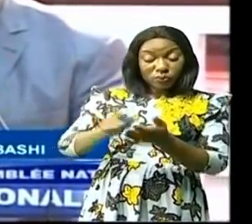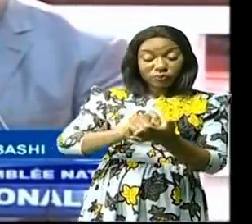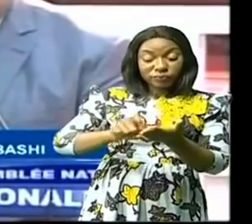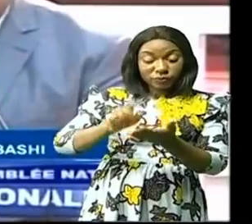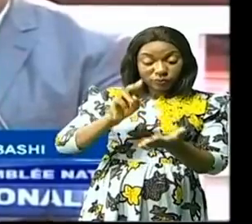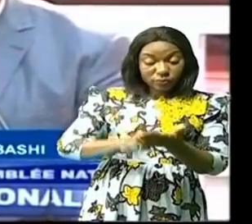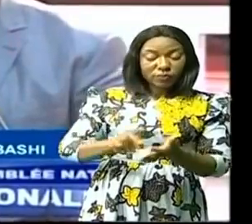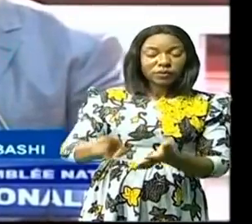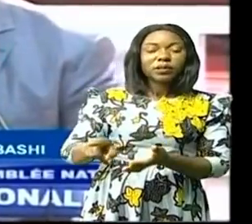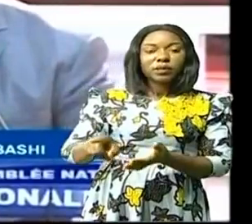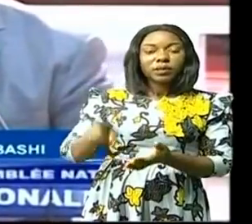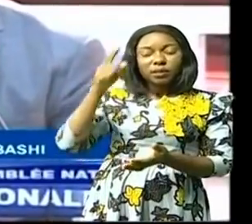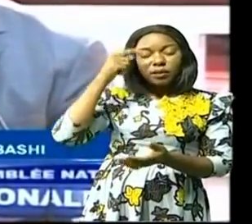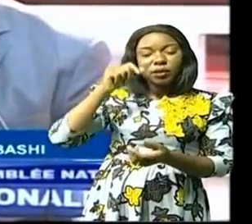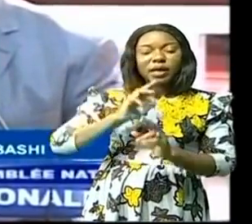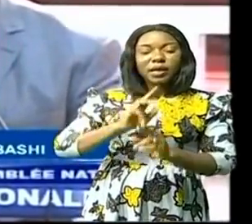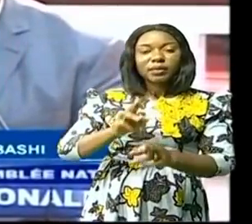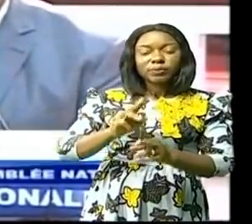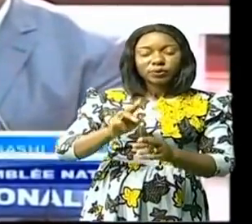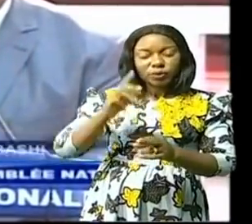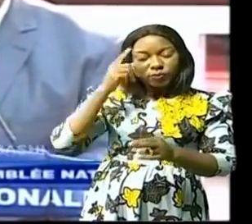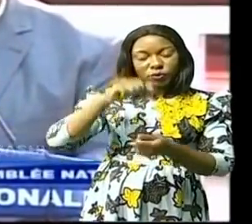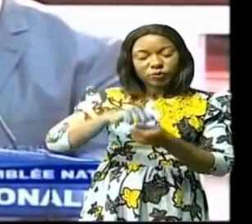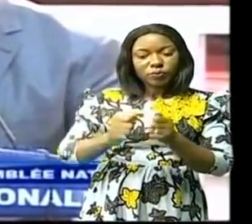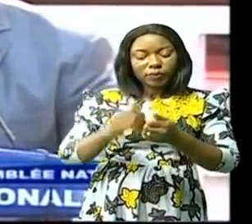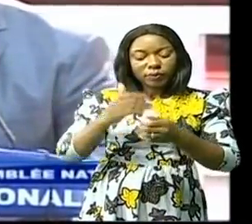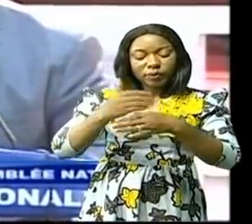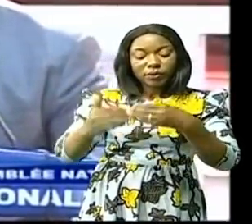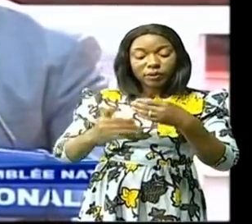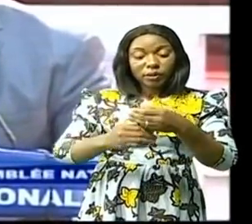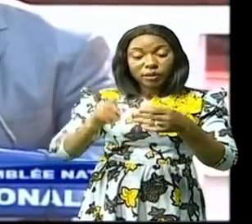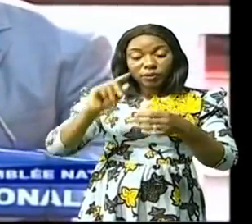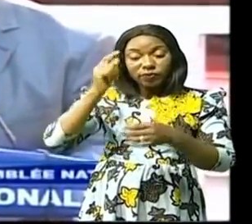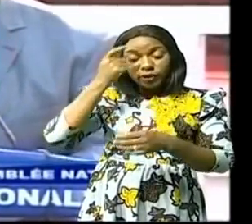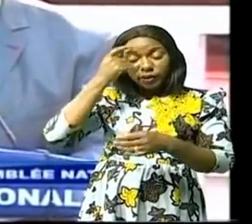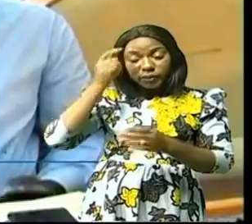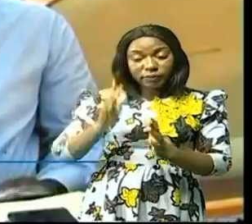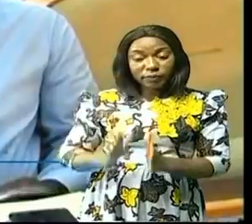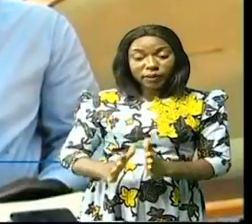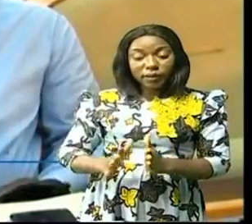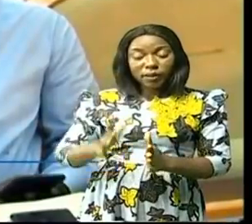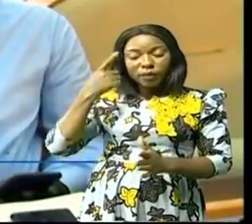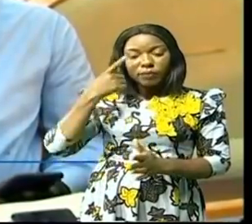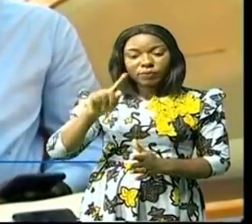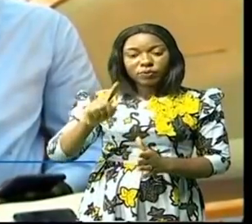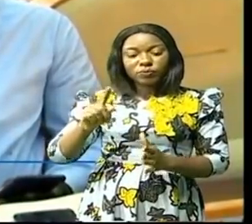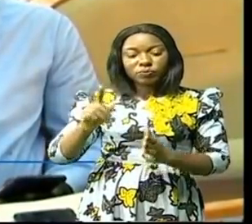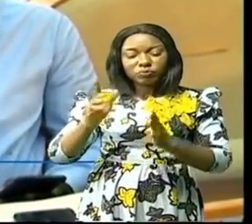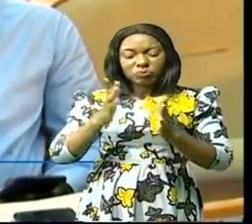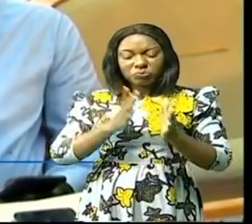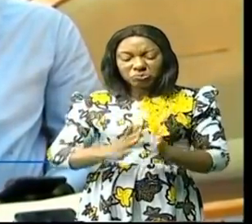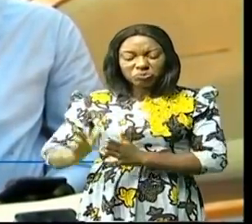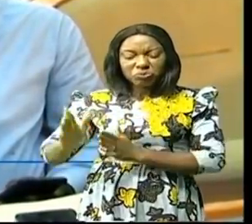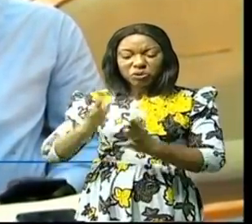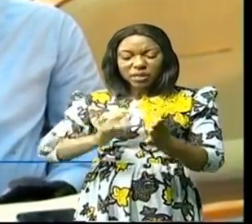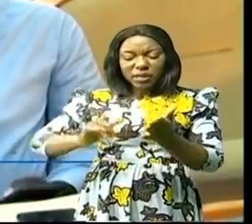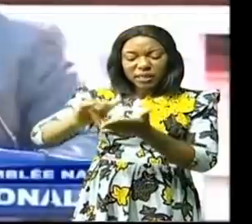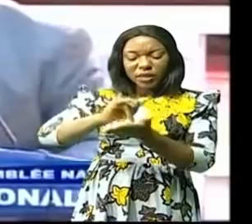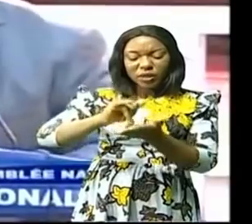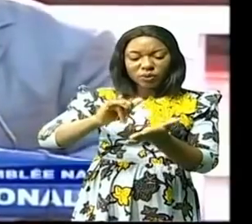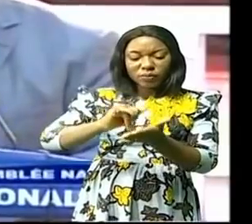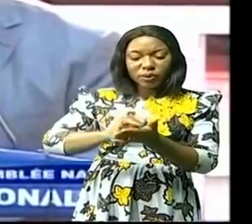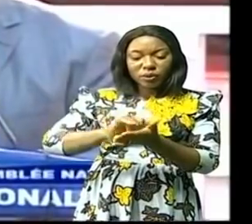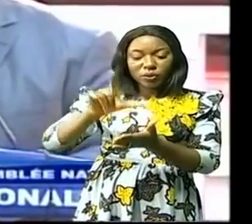répondre aux défis d'infrastructure que prévoit le gouvernement pour moderniser l'aéroport de